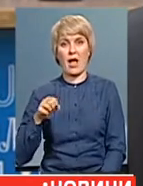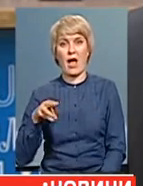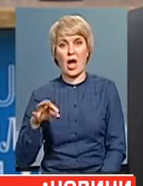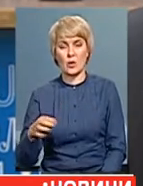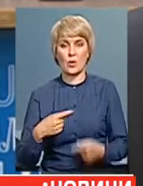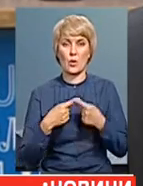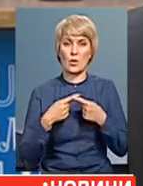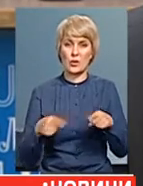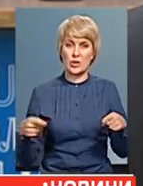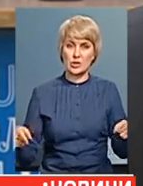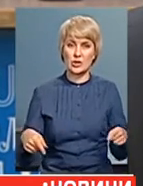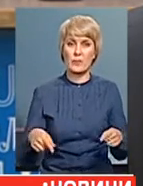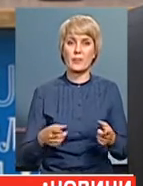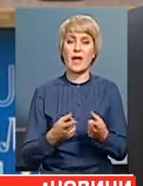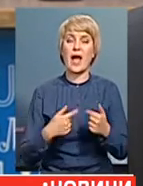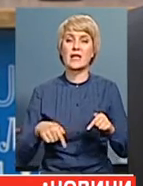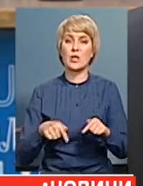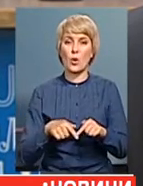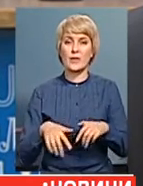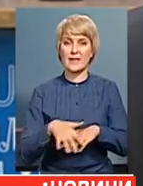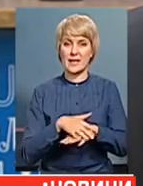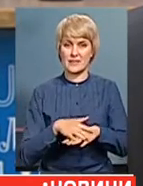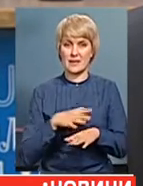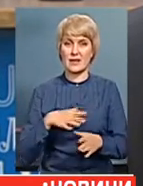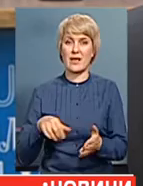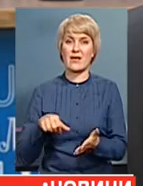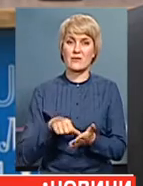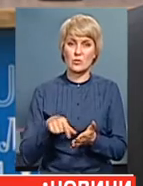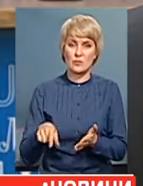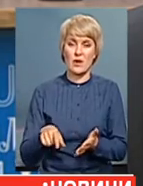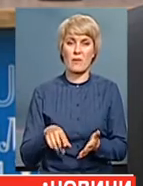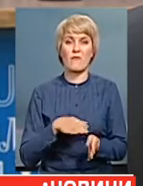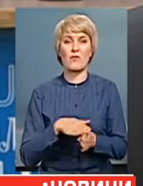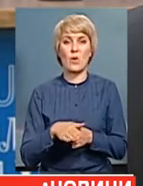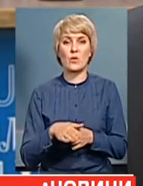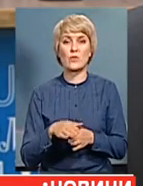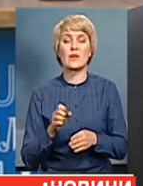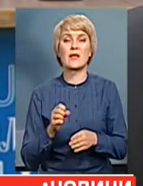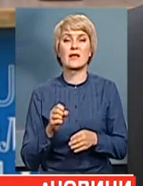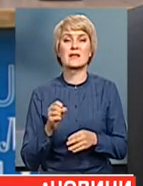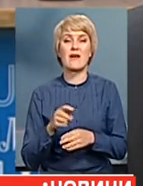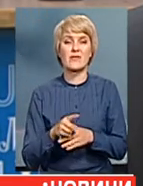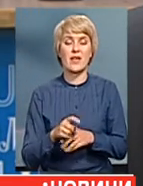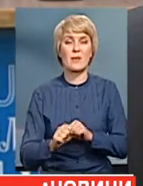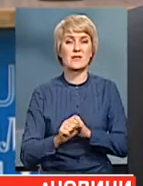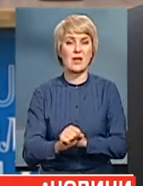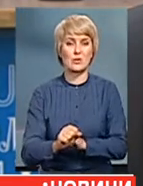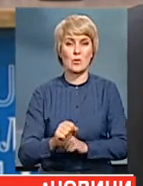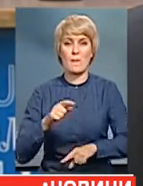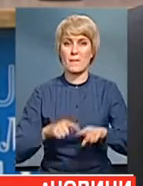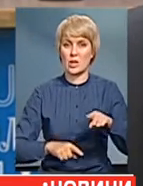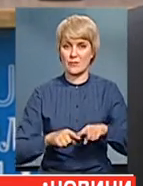населення, які були залучені до сектору безпеки, виконували завдання по захисту нашої батьківщини, можуть бути